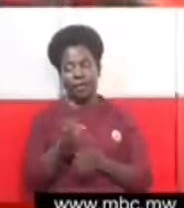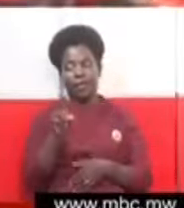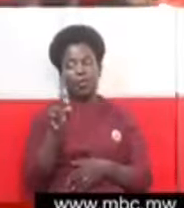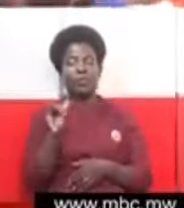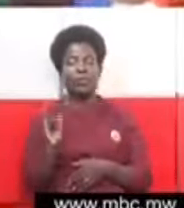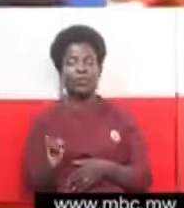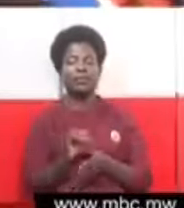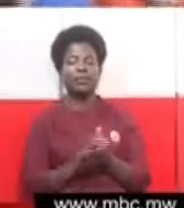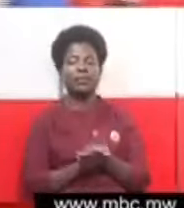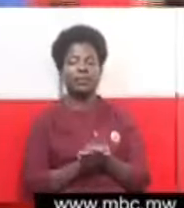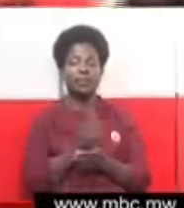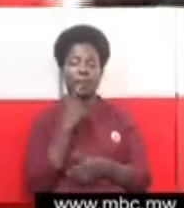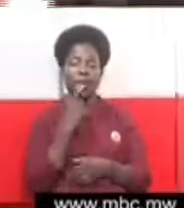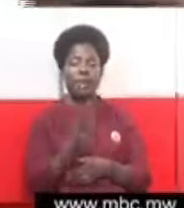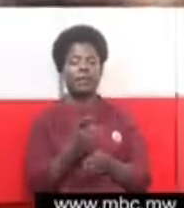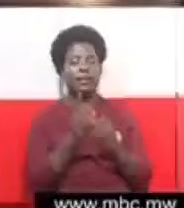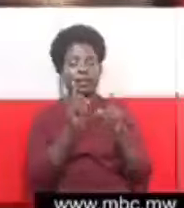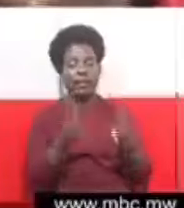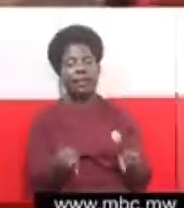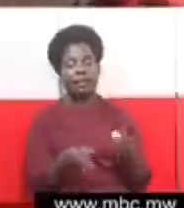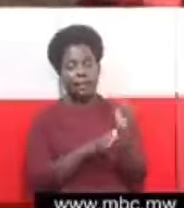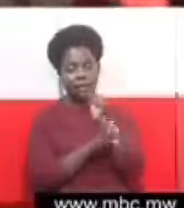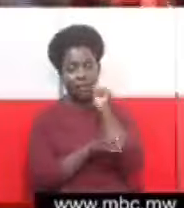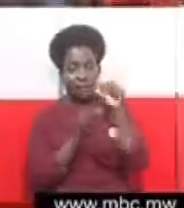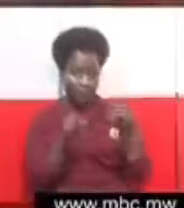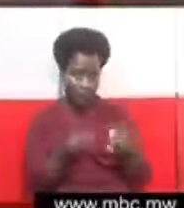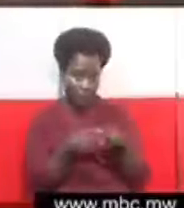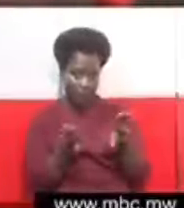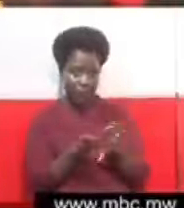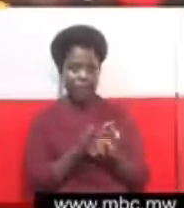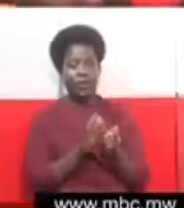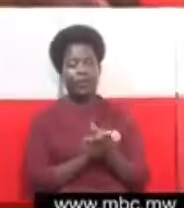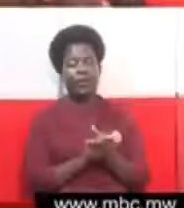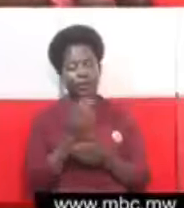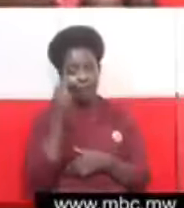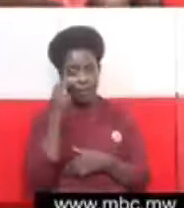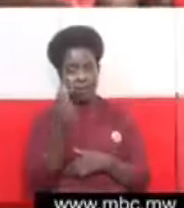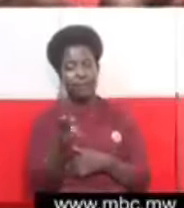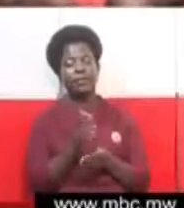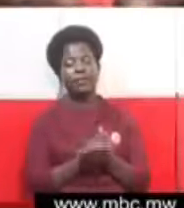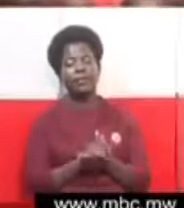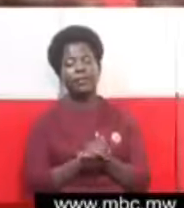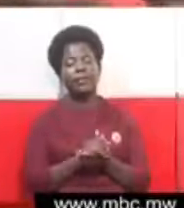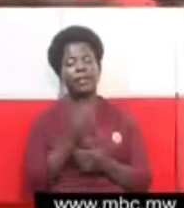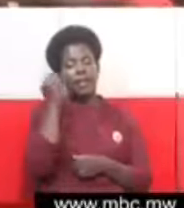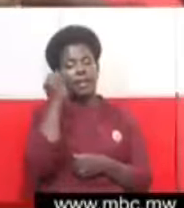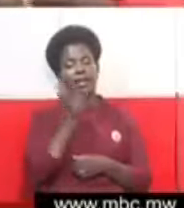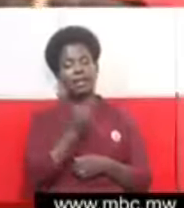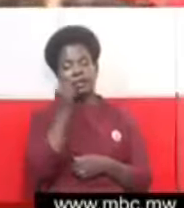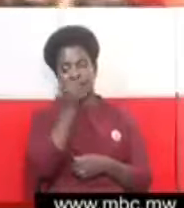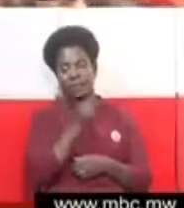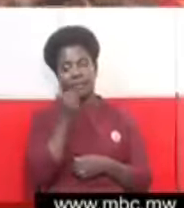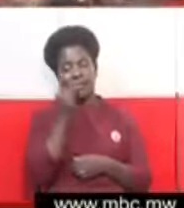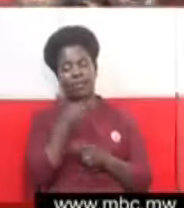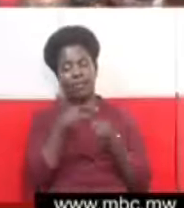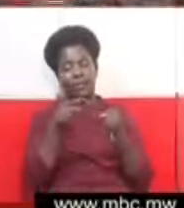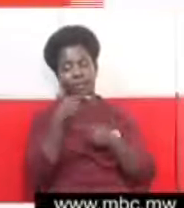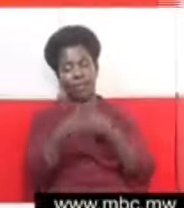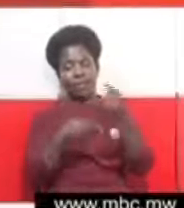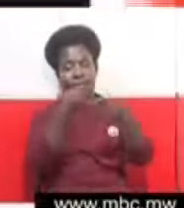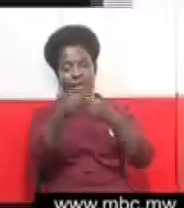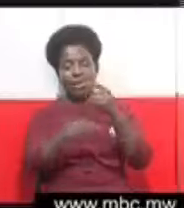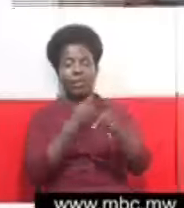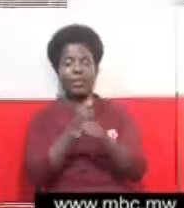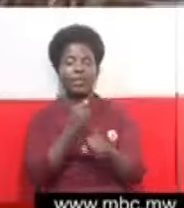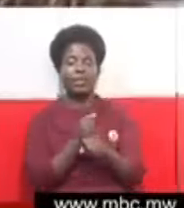Usi watsimikizira anthu mdziko muno kuti masomphenya amalemu Dr. Saulos Kilima apitirira kuwagwiritsa